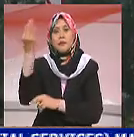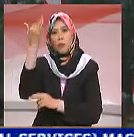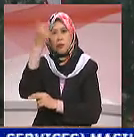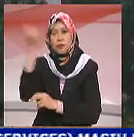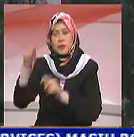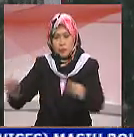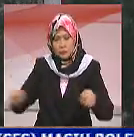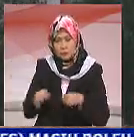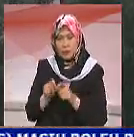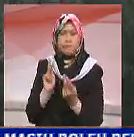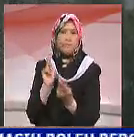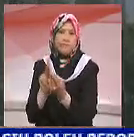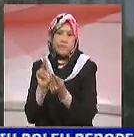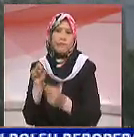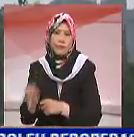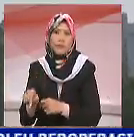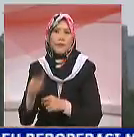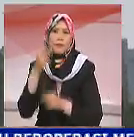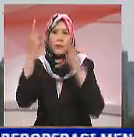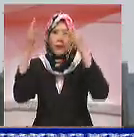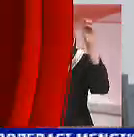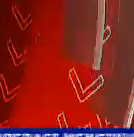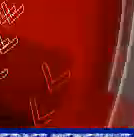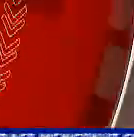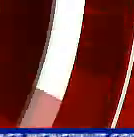kepentingan logistik Perdana Menteri.